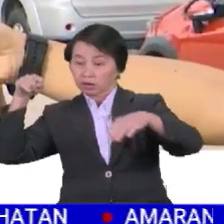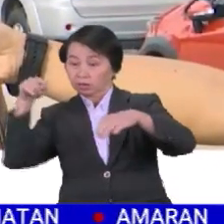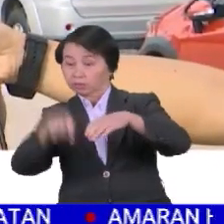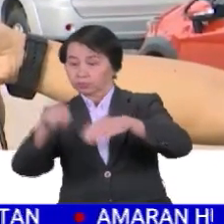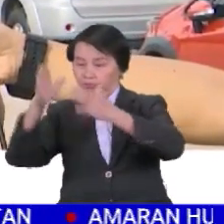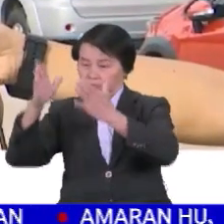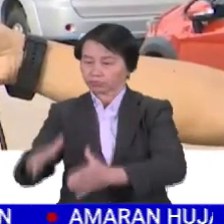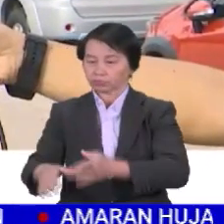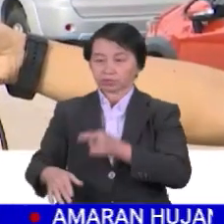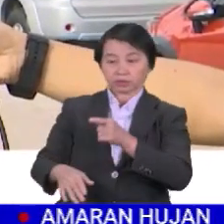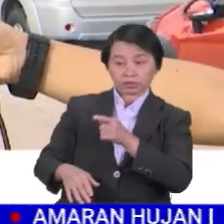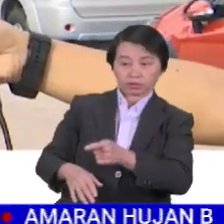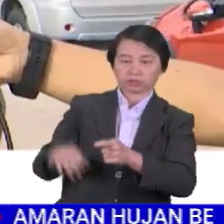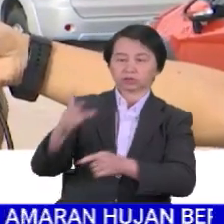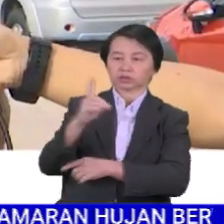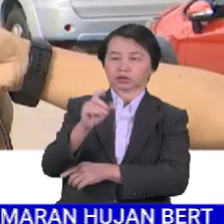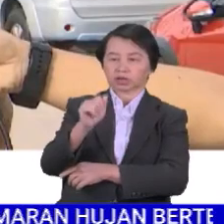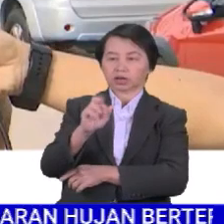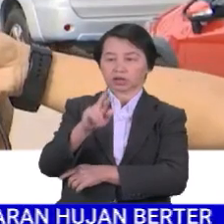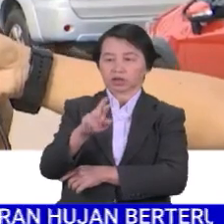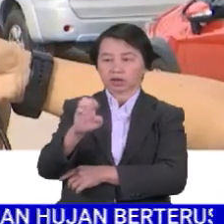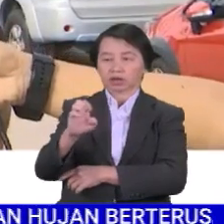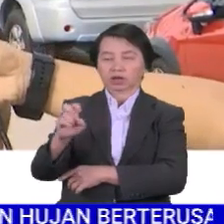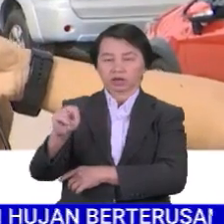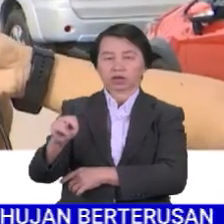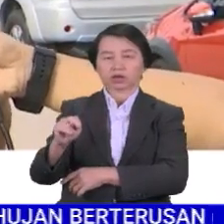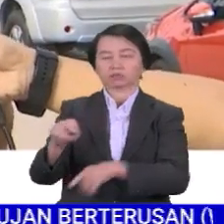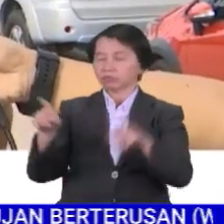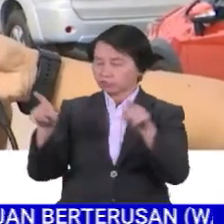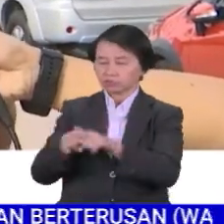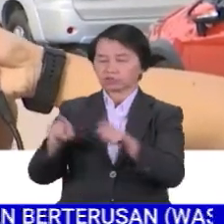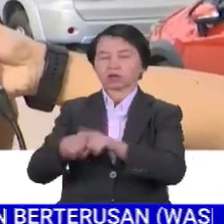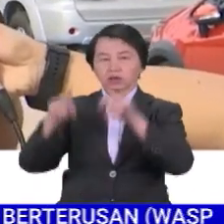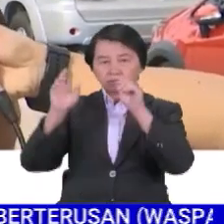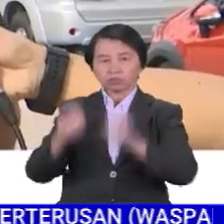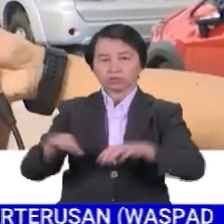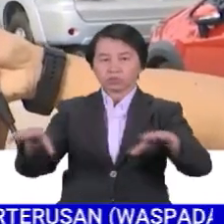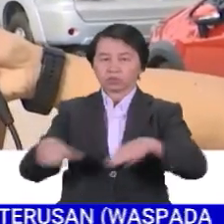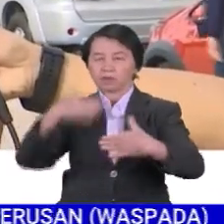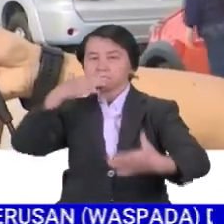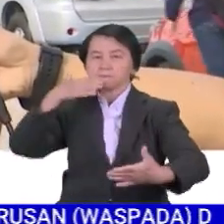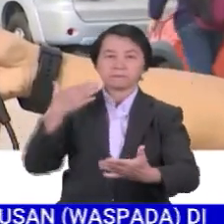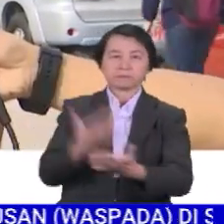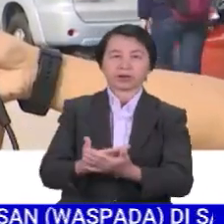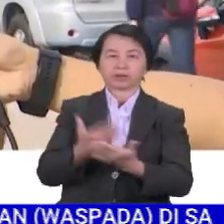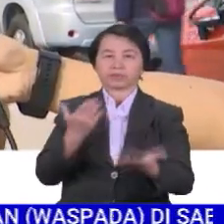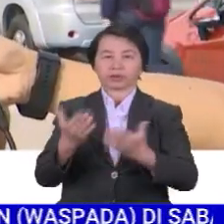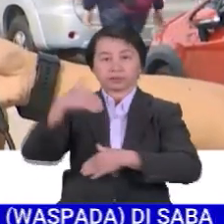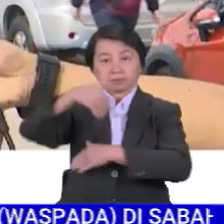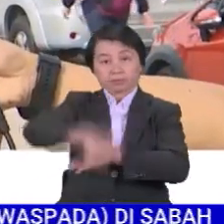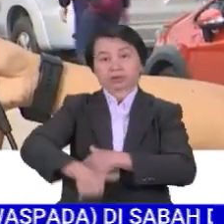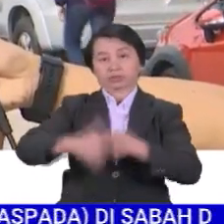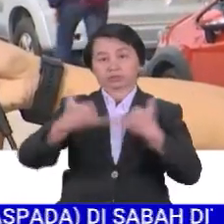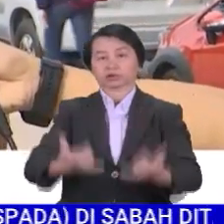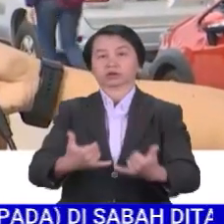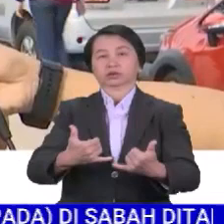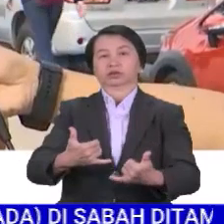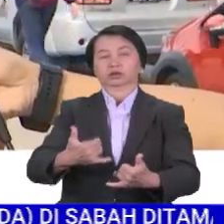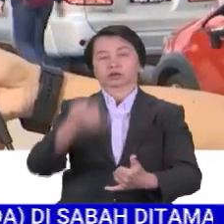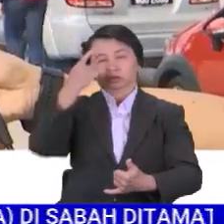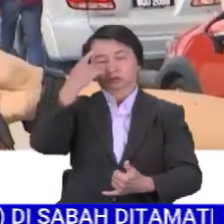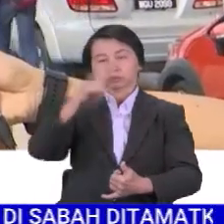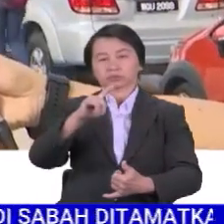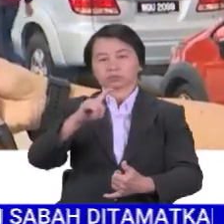itu juga dapat juga melaksanakan sebaik-baik mungkin pada malam ini untuk